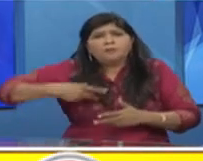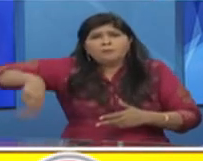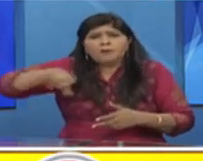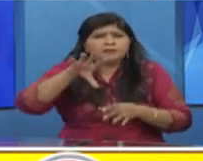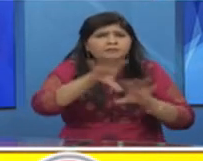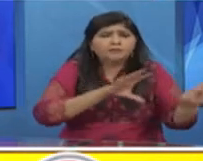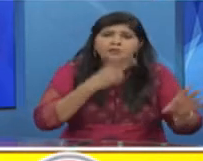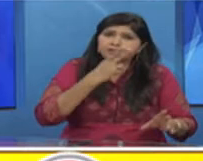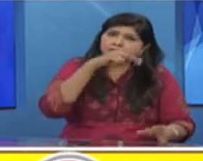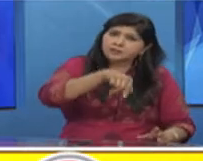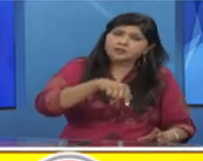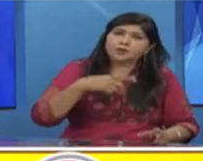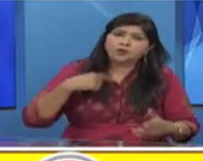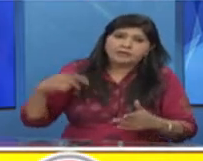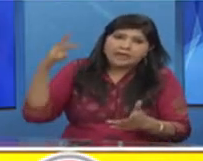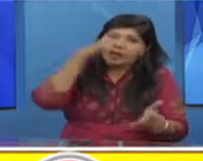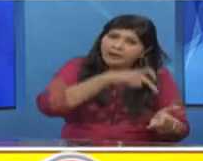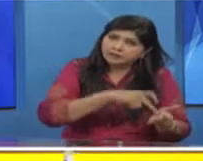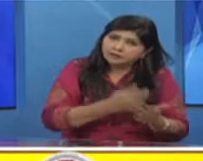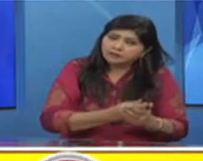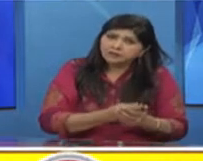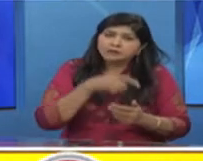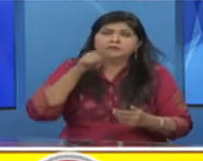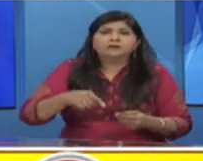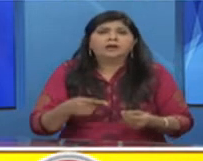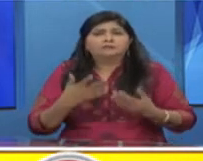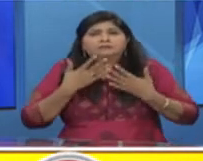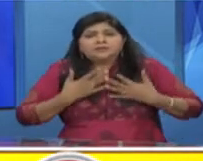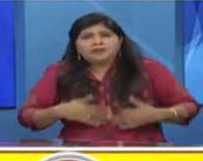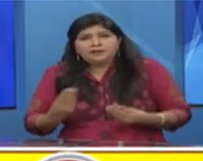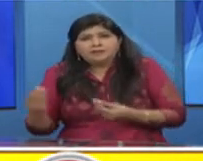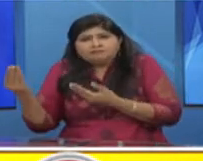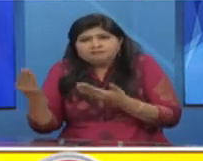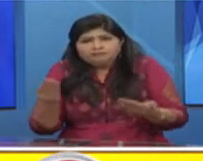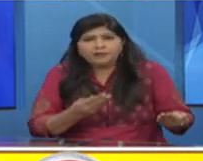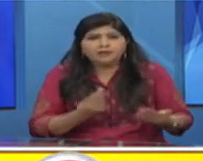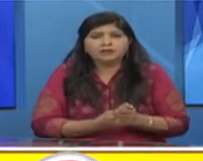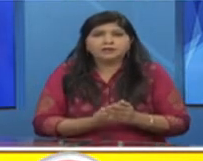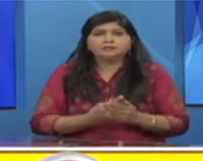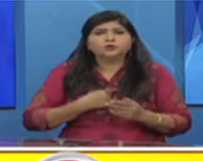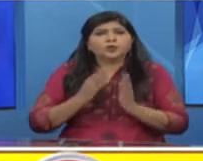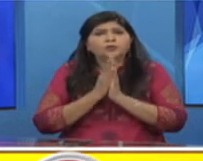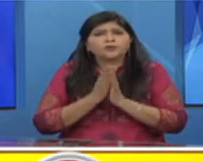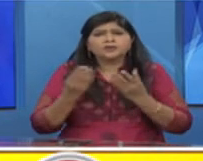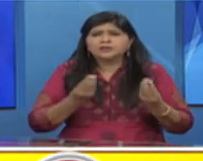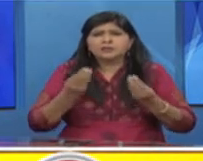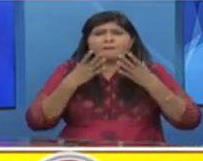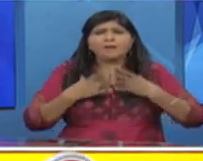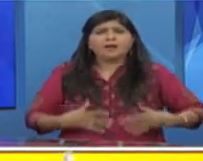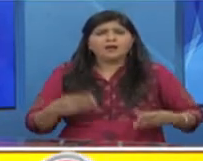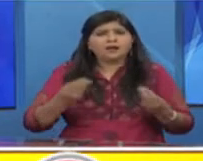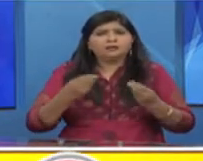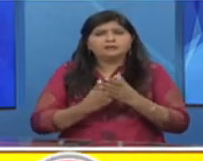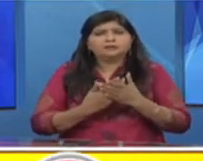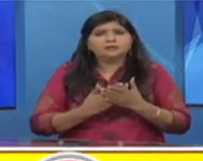गए और जहां भी गए वहां अपनी सरलता, विनम्रता, सादगी,